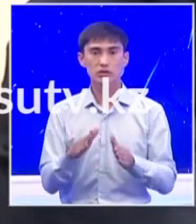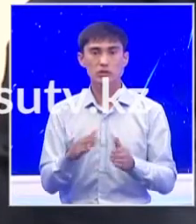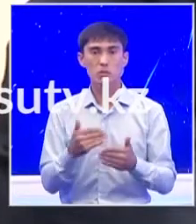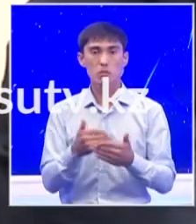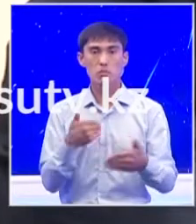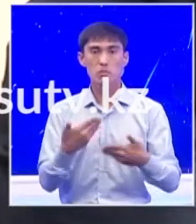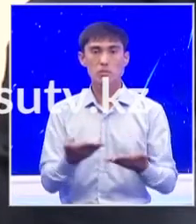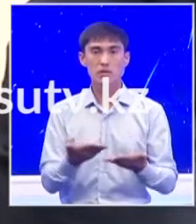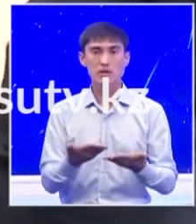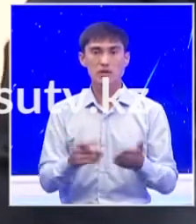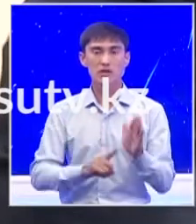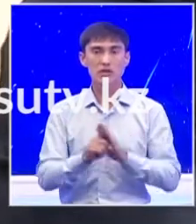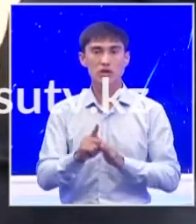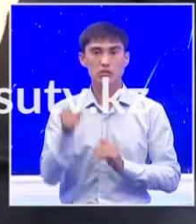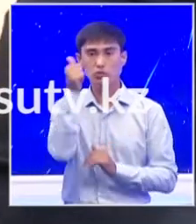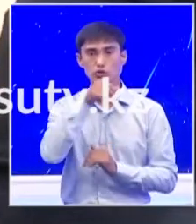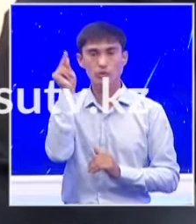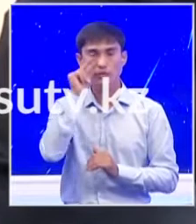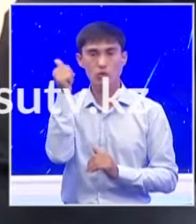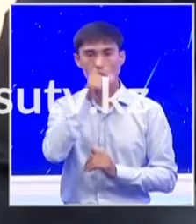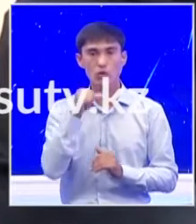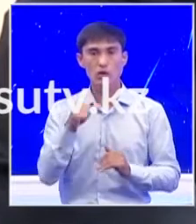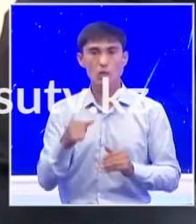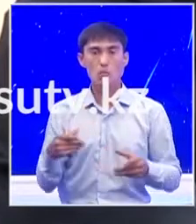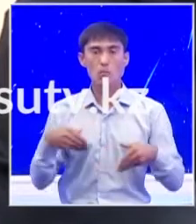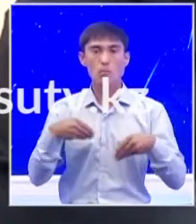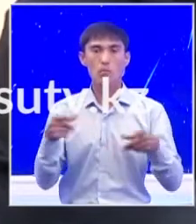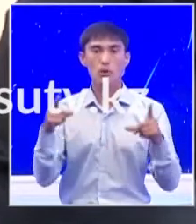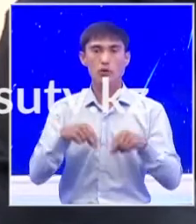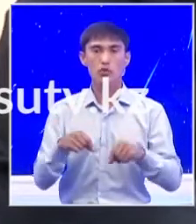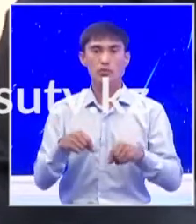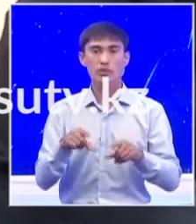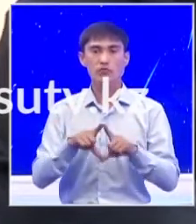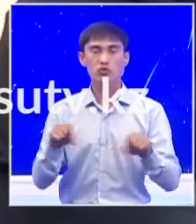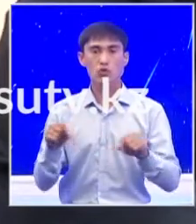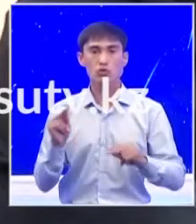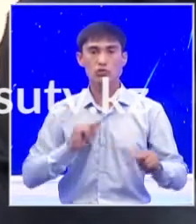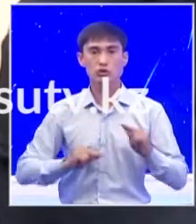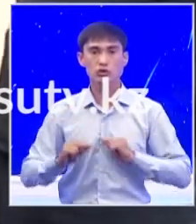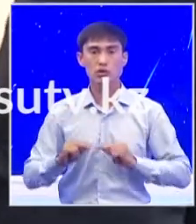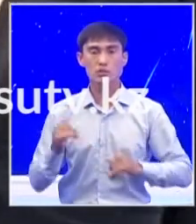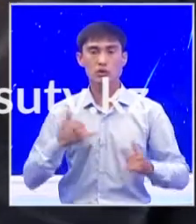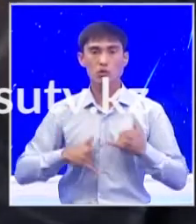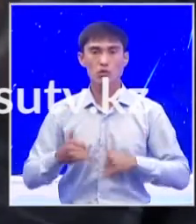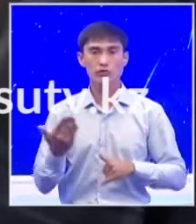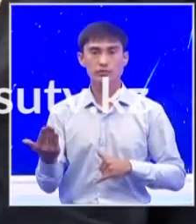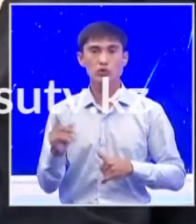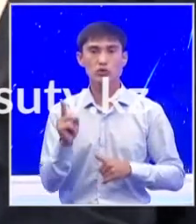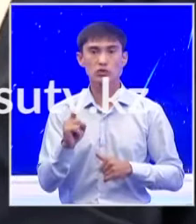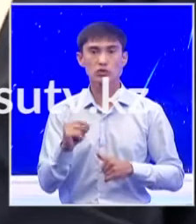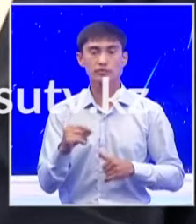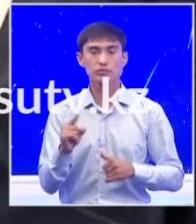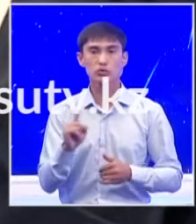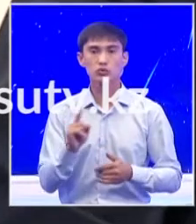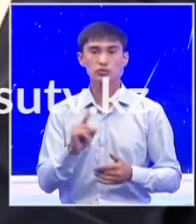перед началом учебного года, прием в школу учителей и педагогов. Это что такое? Что вы себе